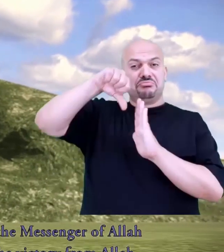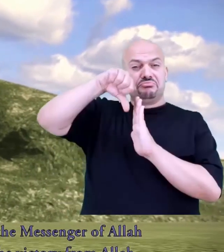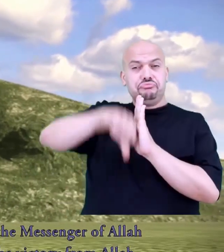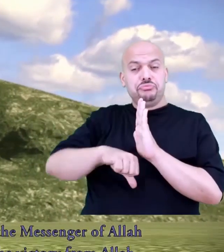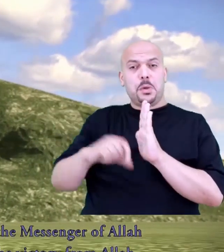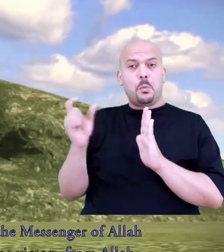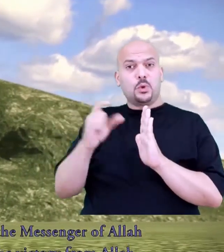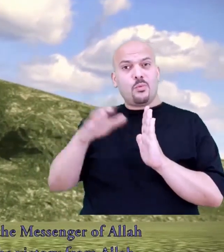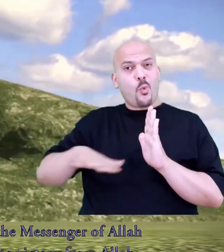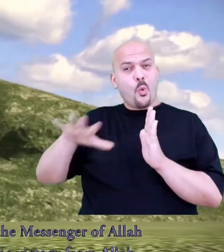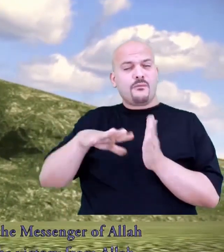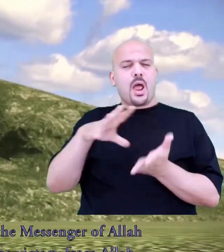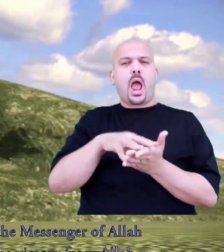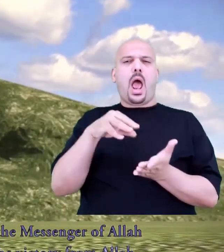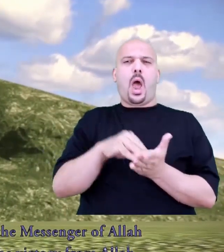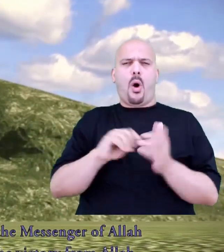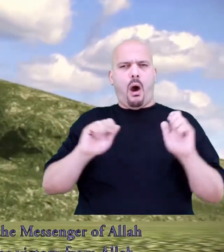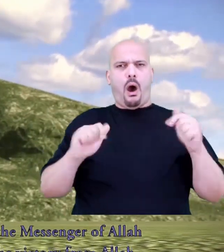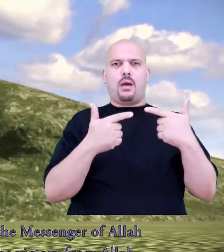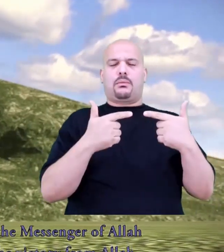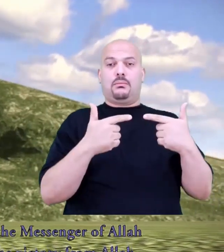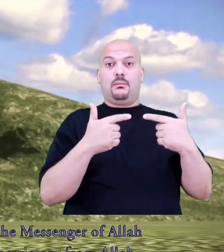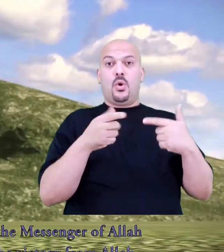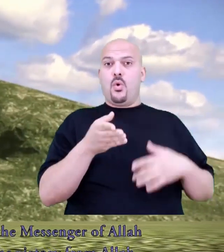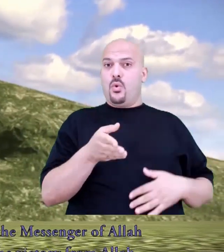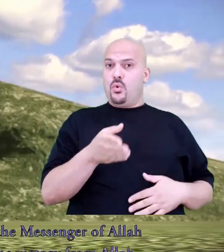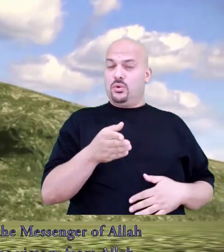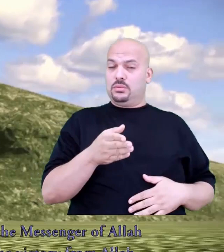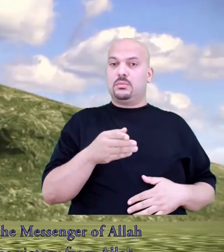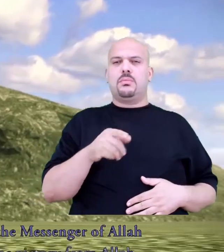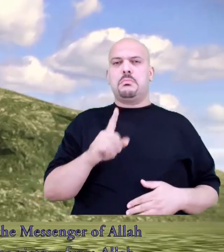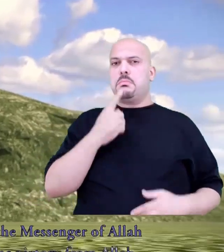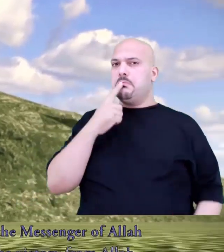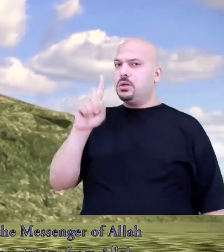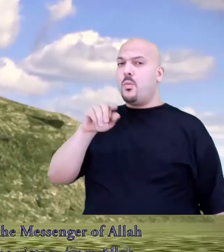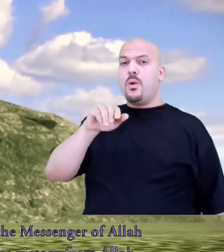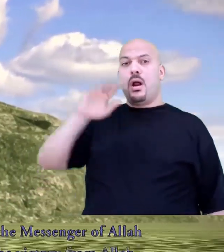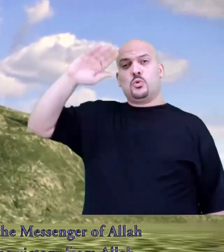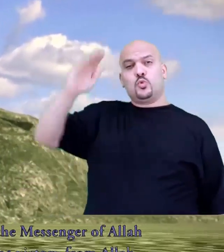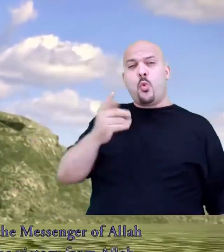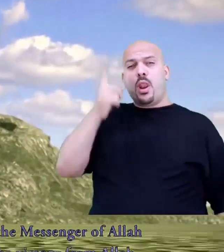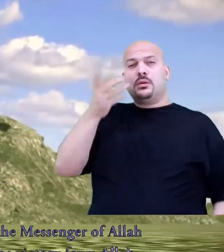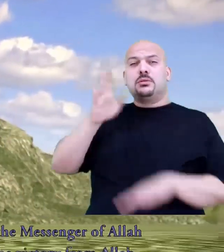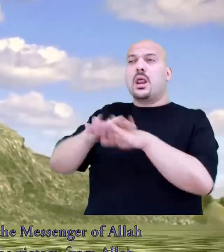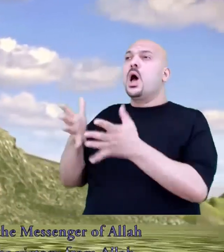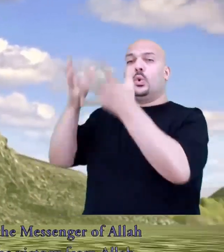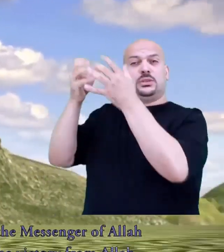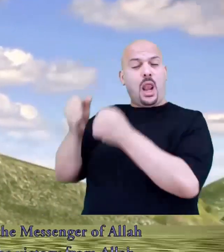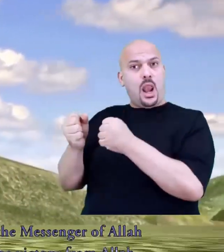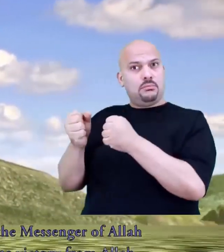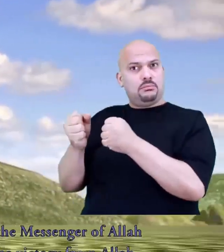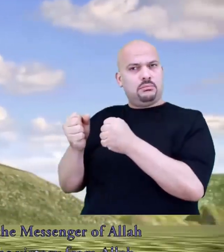انهزم المسلمون في بداية المعركة، لكن رسول الله صلى الله عليه